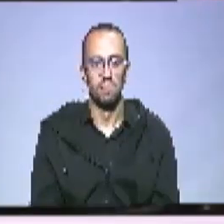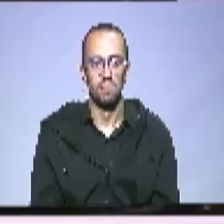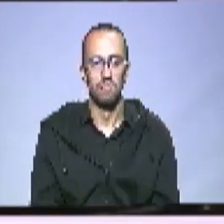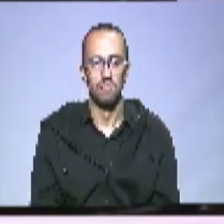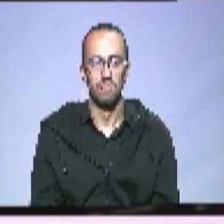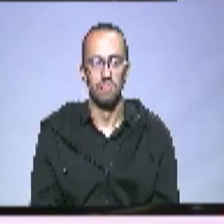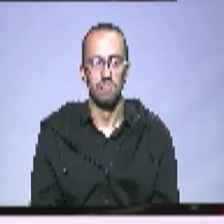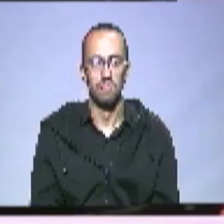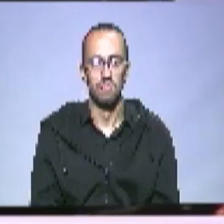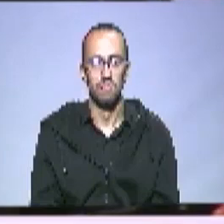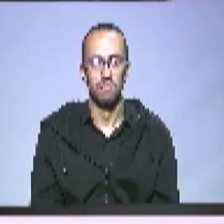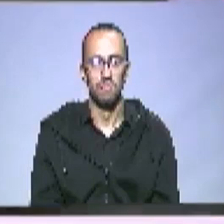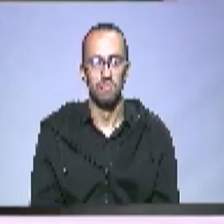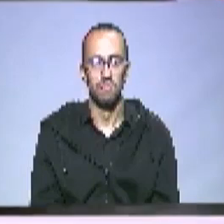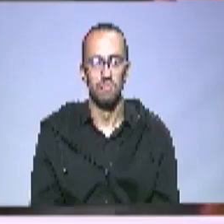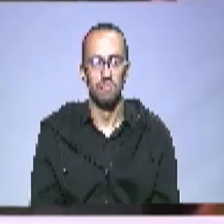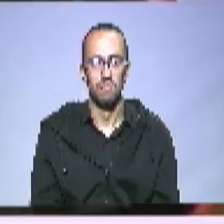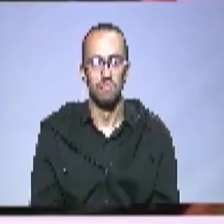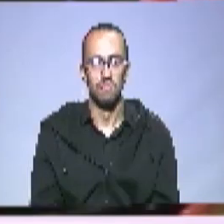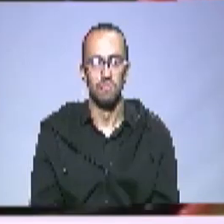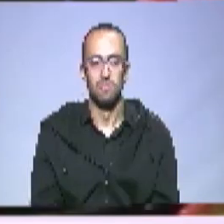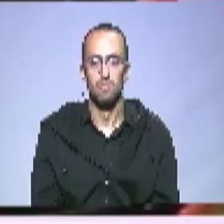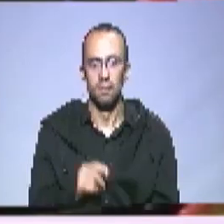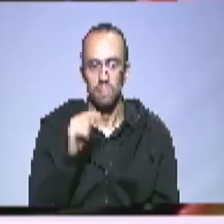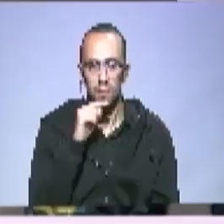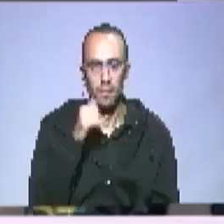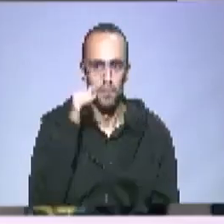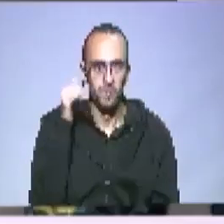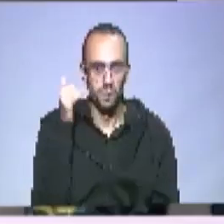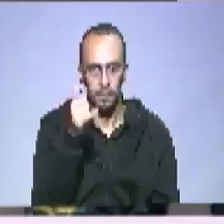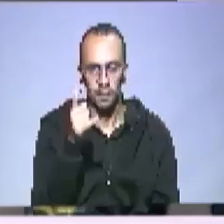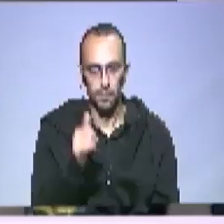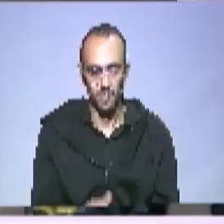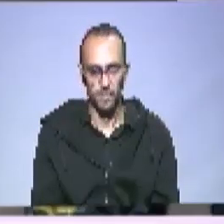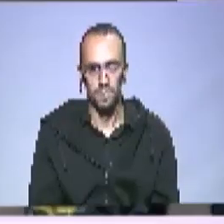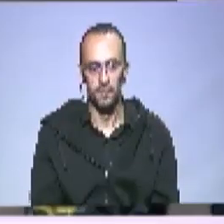كويس. قولي اتفضلي. استاذه مريم مساء الخير.